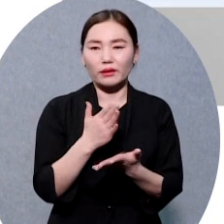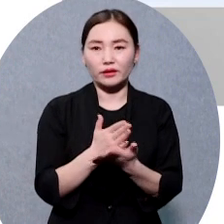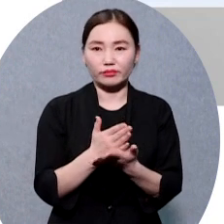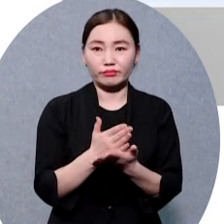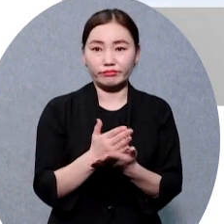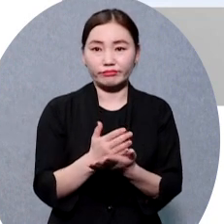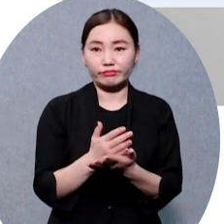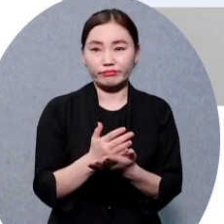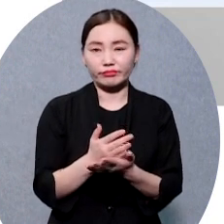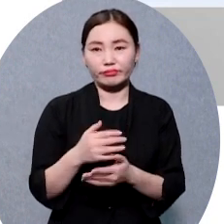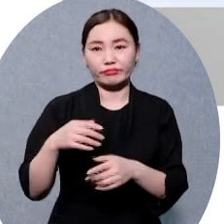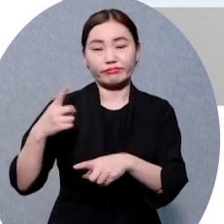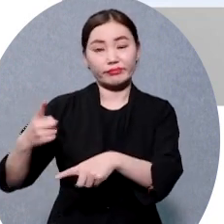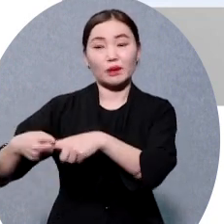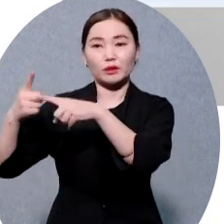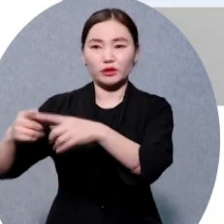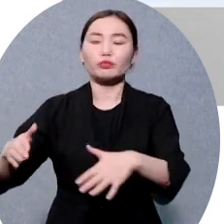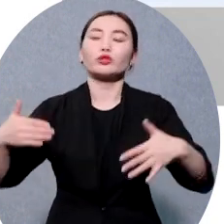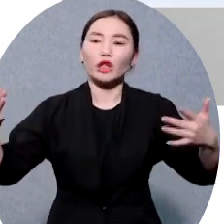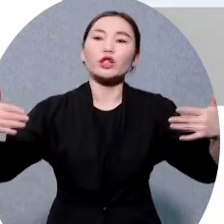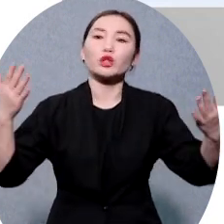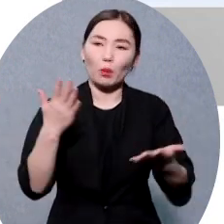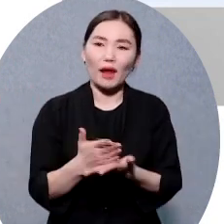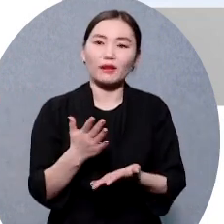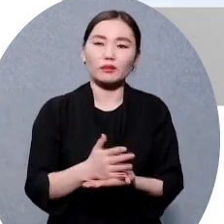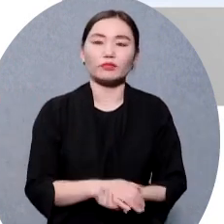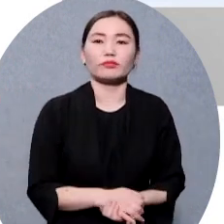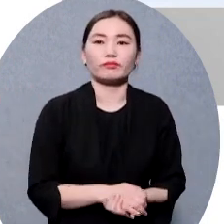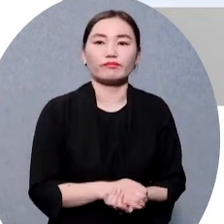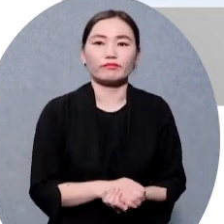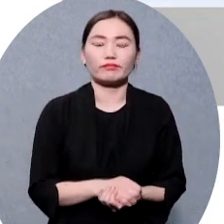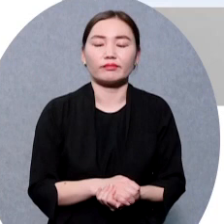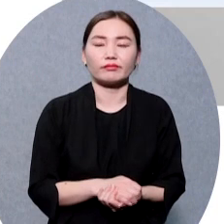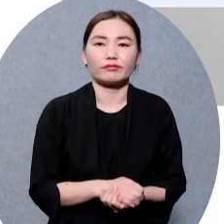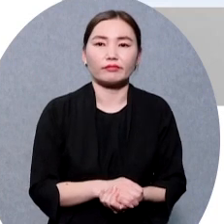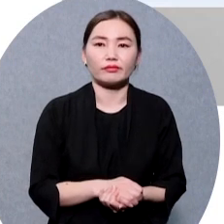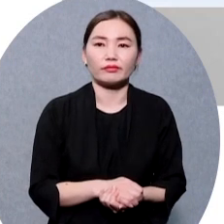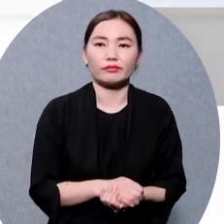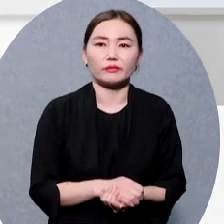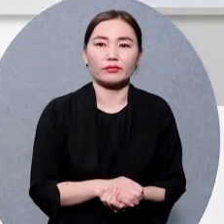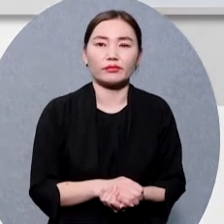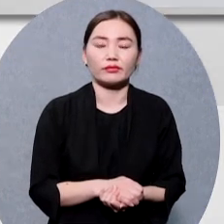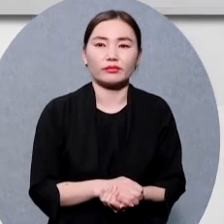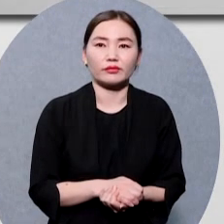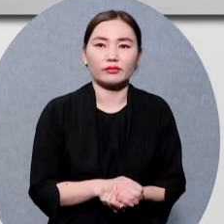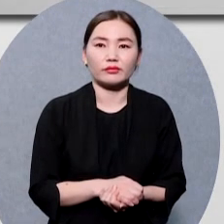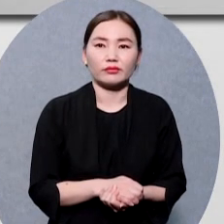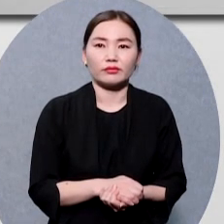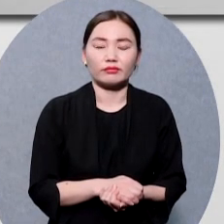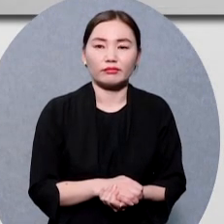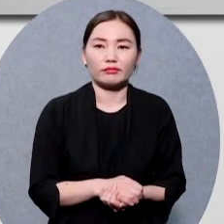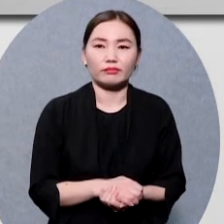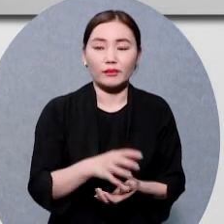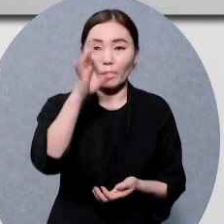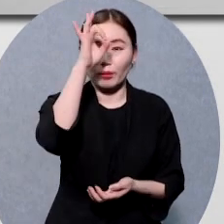явдал гэсэн ийм одоо ерөнхий гол сургаал номдол бол тухайн үед дэлгэрчээсэн. Тэгэхээр энэ зан үйл одоогчсон одоо бидний дунд